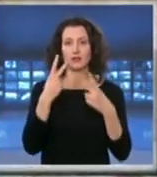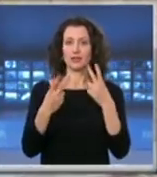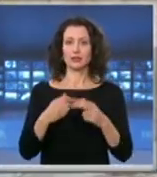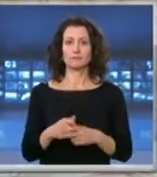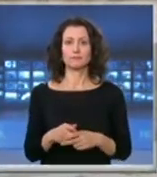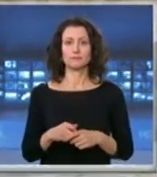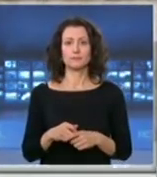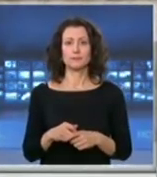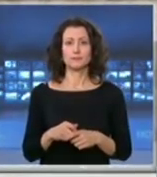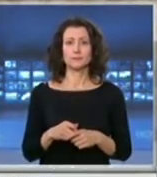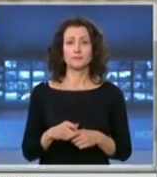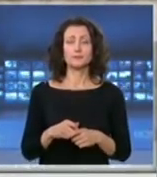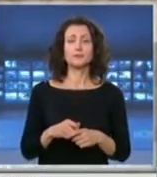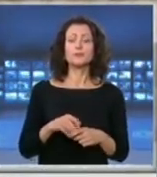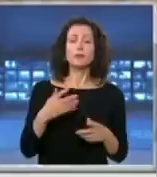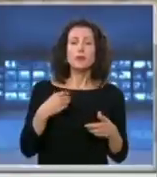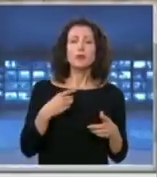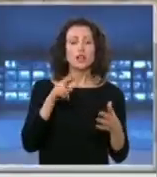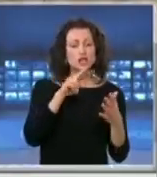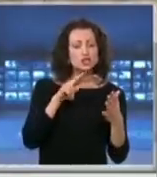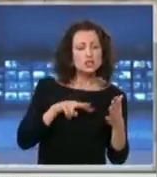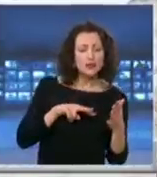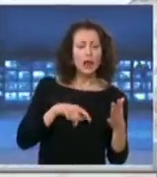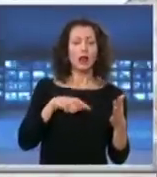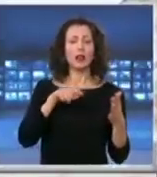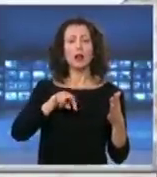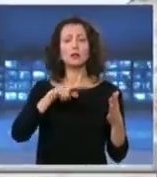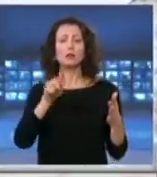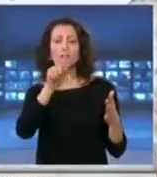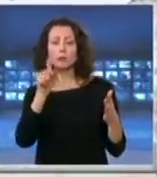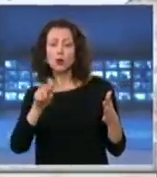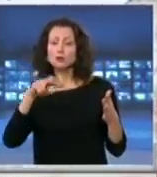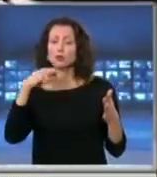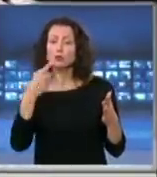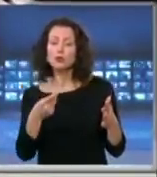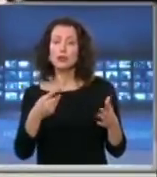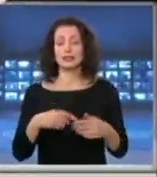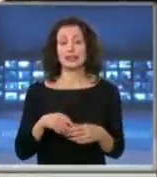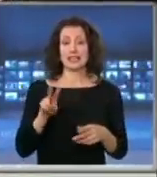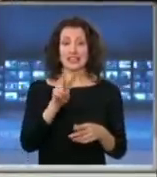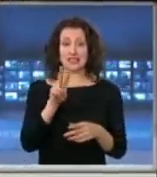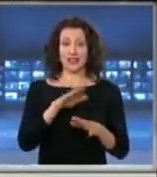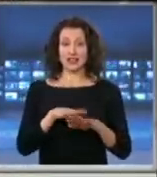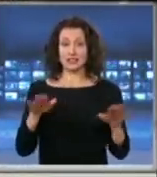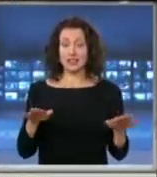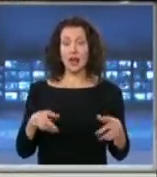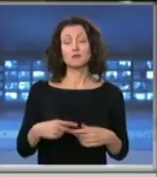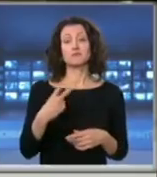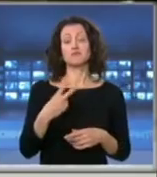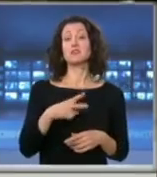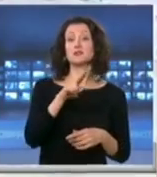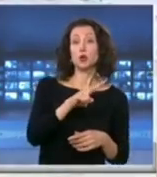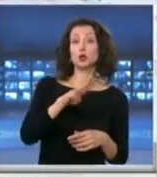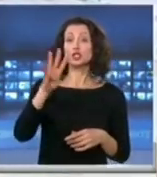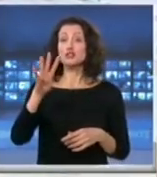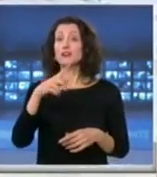Постави друг въпрос и му отговори. Венци и Ники във втори и четвърти клас. Вече близо месец учат